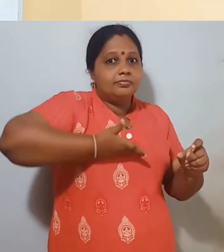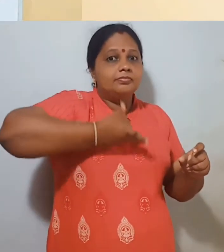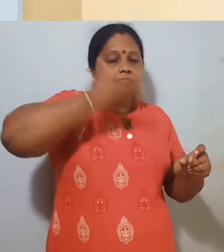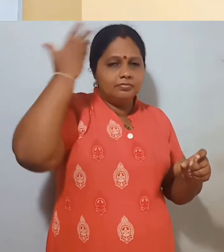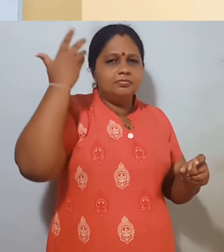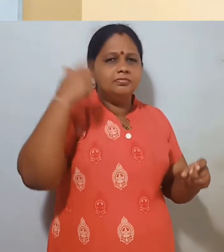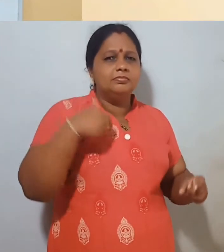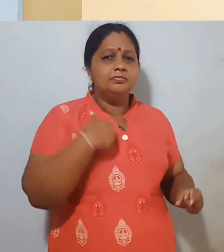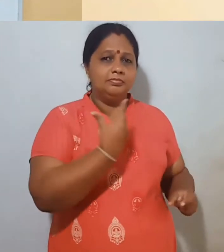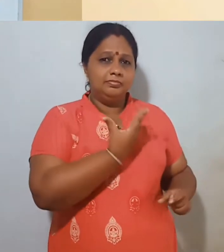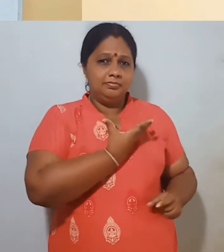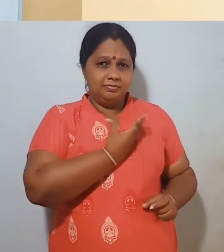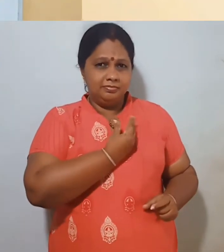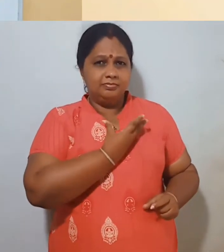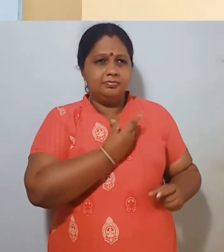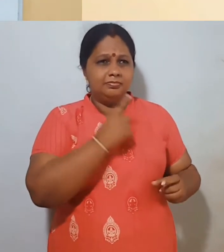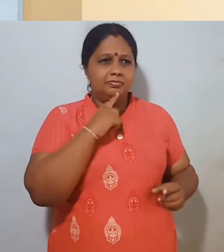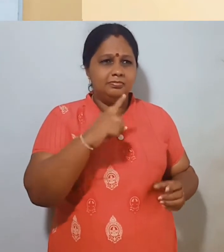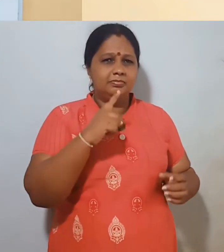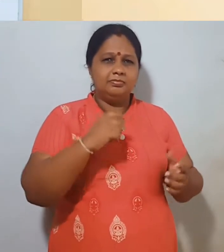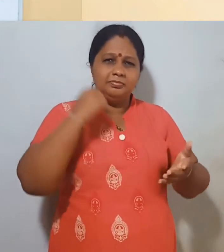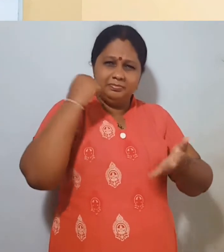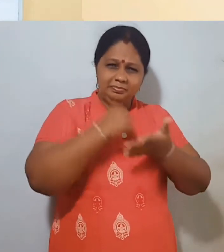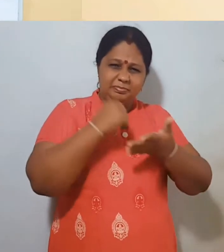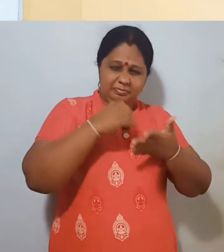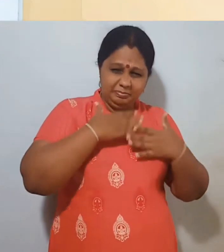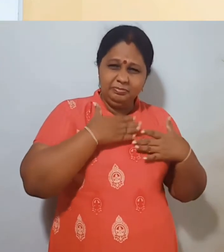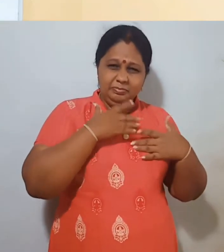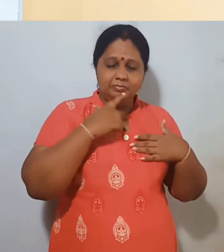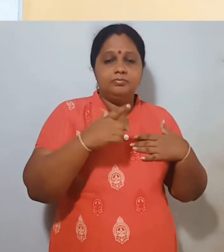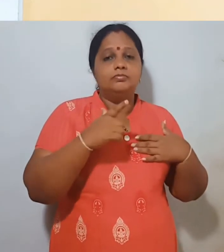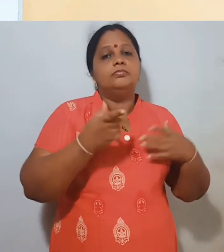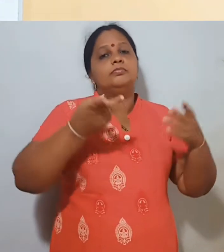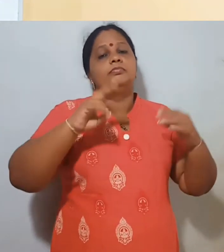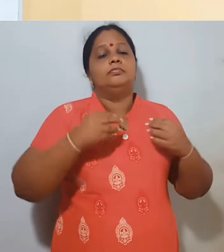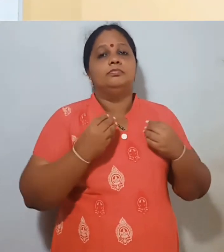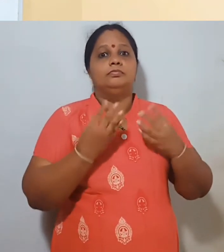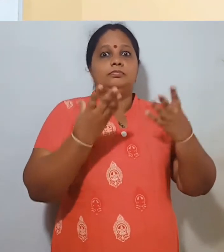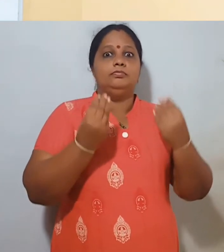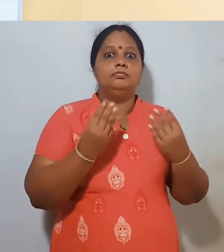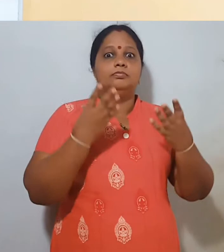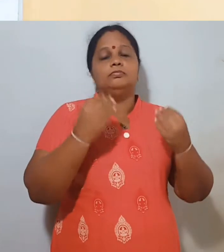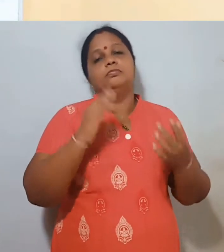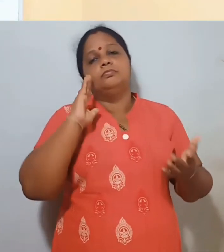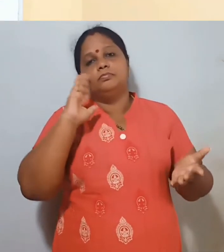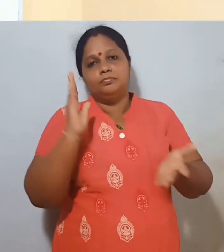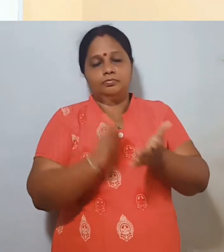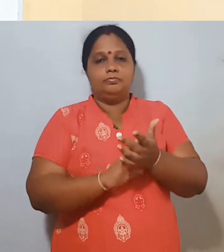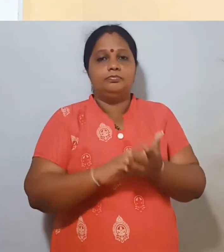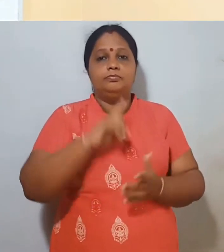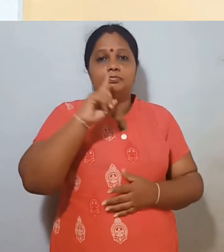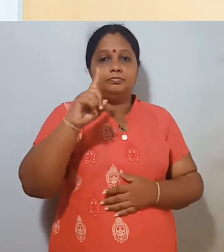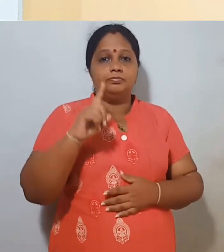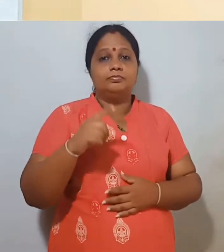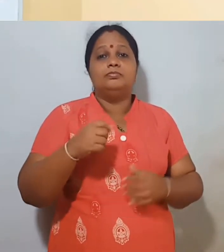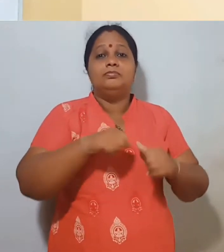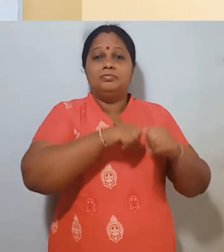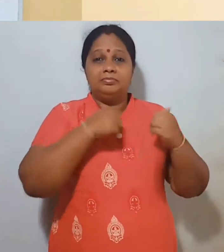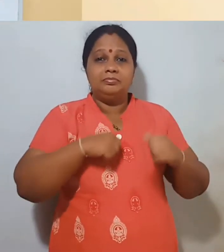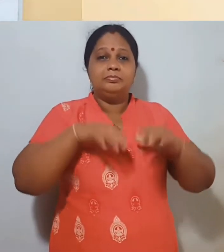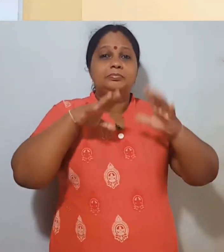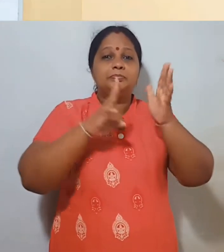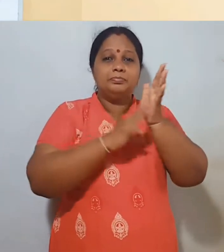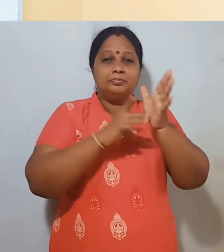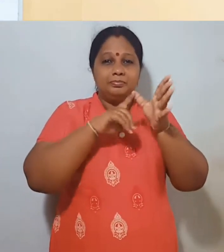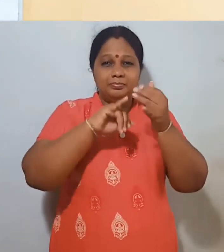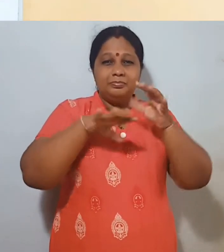நாங்க ஏதாவது ஒரு தூண்டலை கொடுத்தோம்னு சொல்லிச்சுன்னா அது திரும்ப இயங்குறதுக்கு சான்ஸ் இருக்கு. அதை நாங்க கார்டியக் மசாஜ் சொல்லுவோம்.